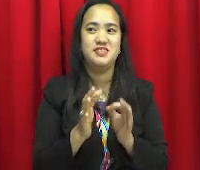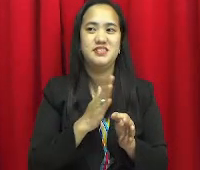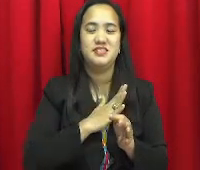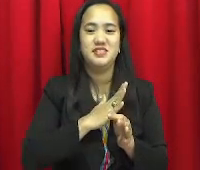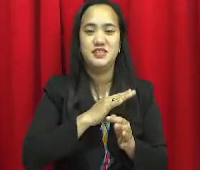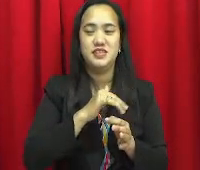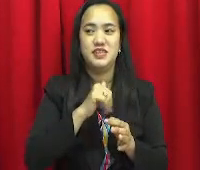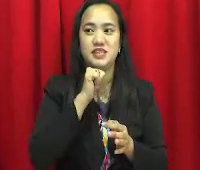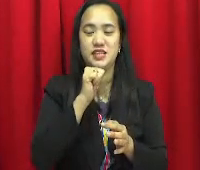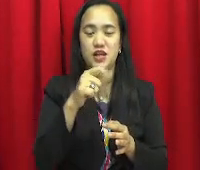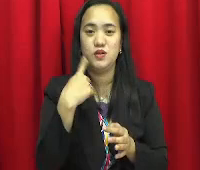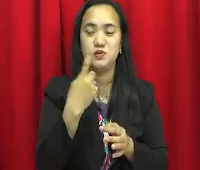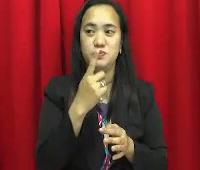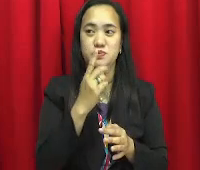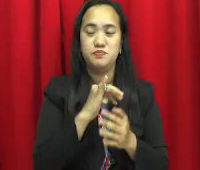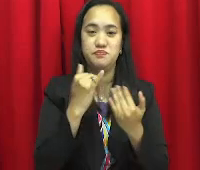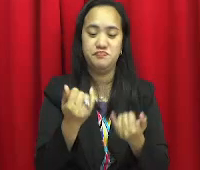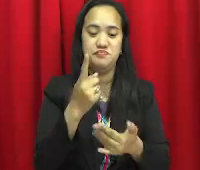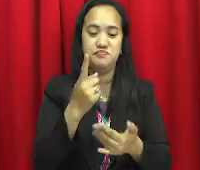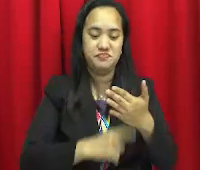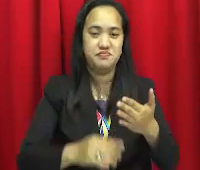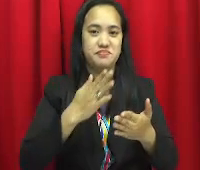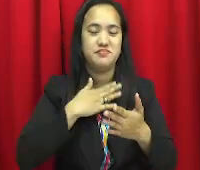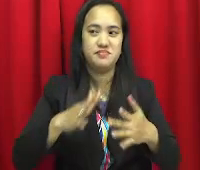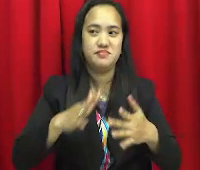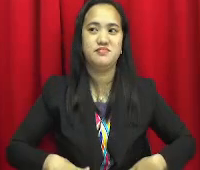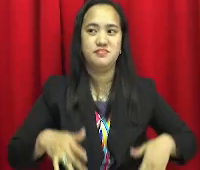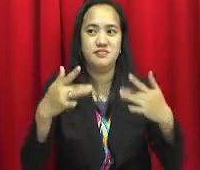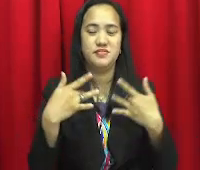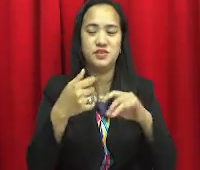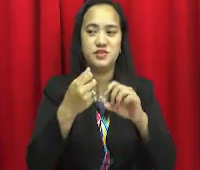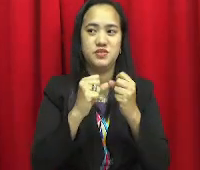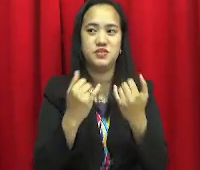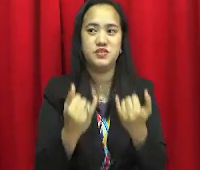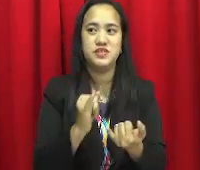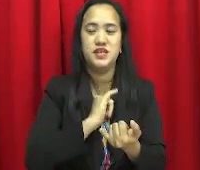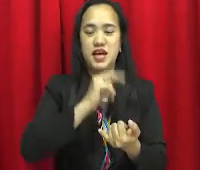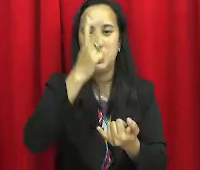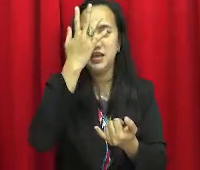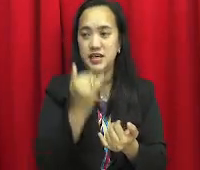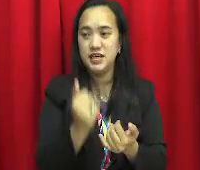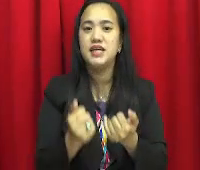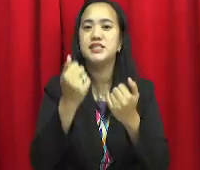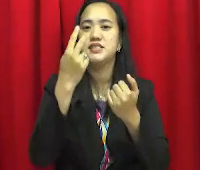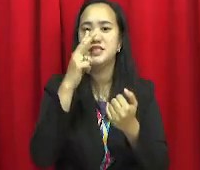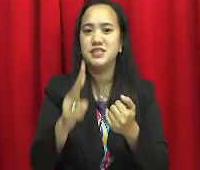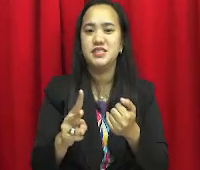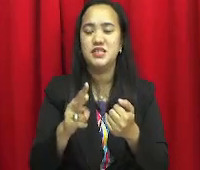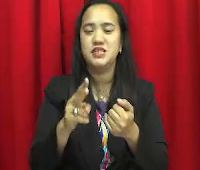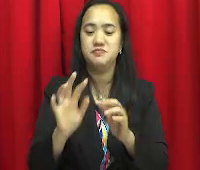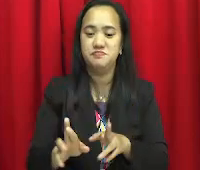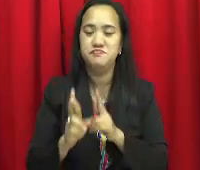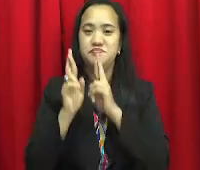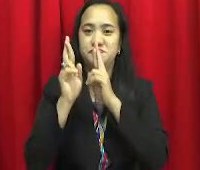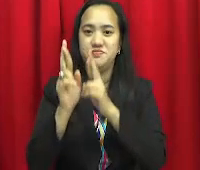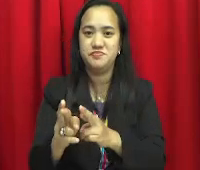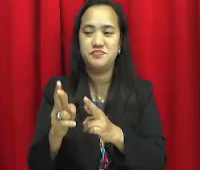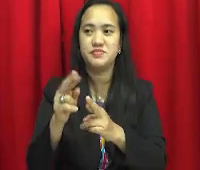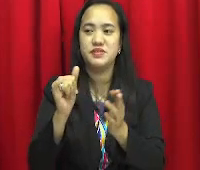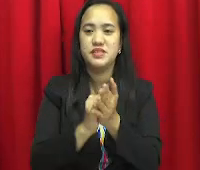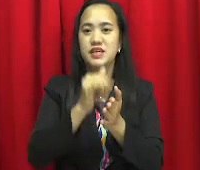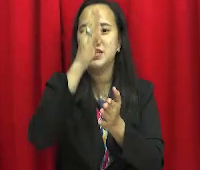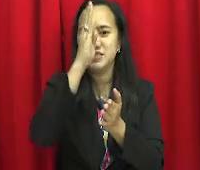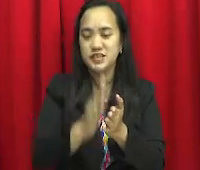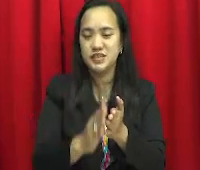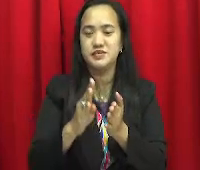pattern ng Panginoon, ano kaya yung mga anak ko? Yes. Kasi ngayon nakikita ko yung reward na ibinigay niya sa akin na yung